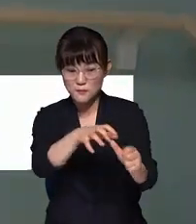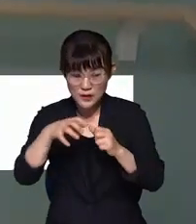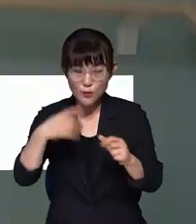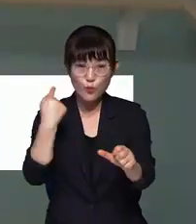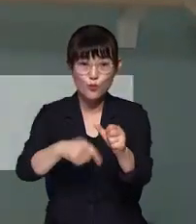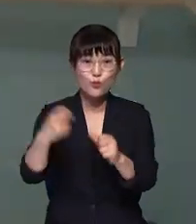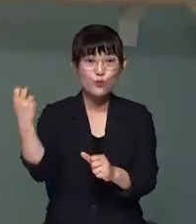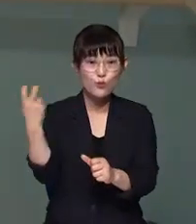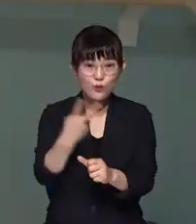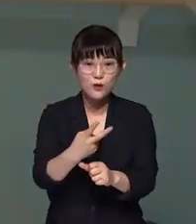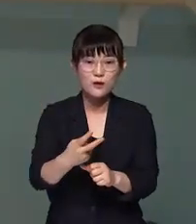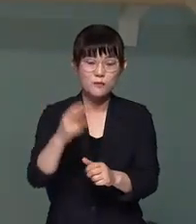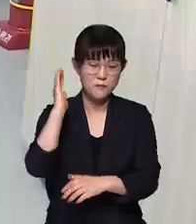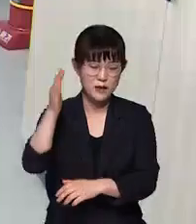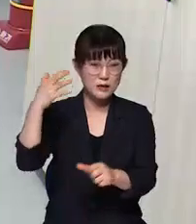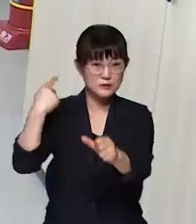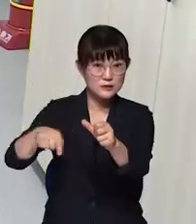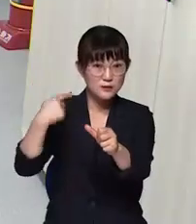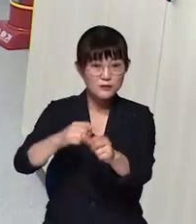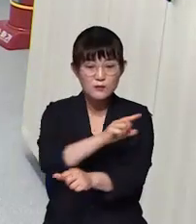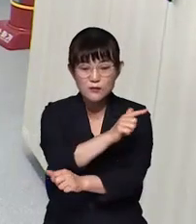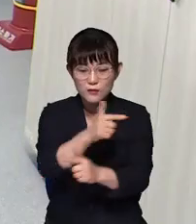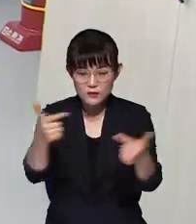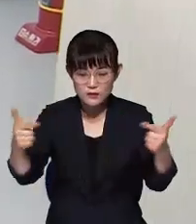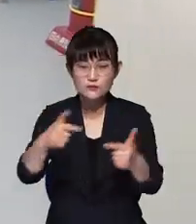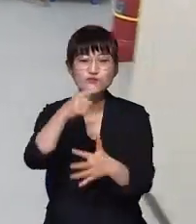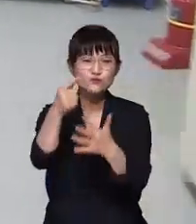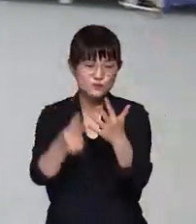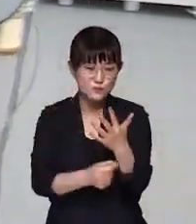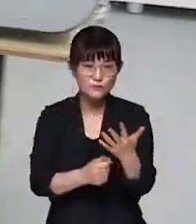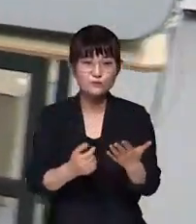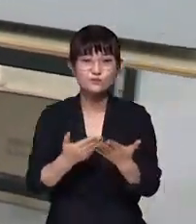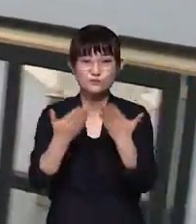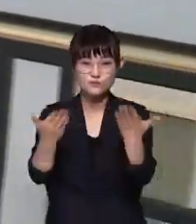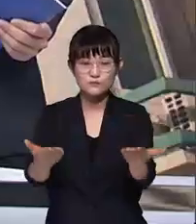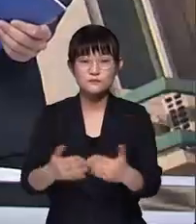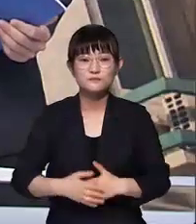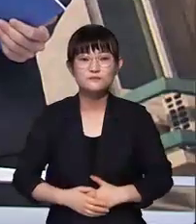재활교육과 인문학 강좌 등의 다채로운 프로그램도 제공됩니다.